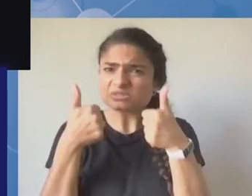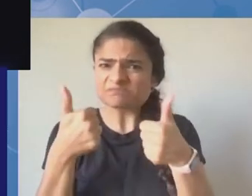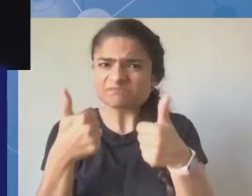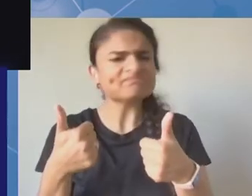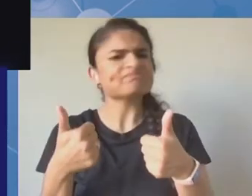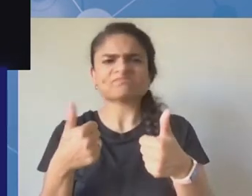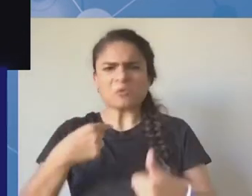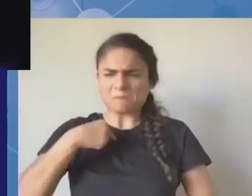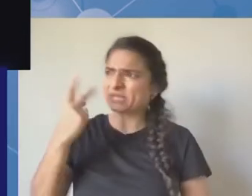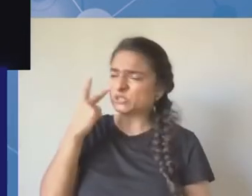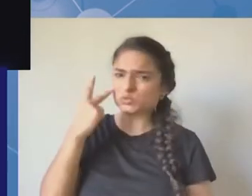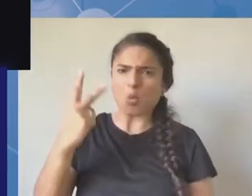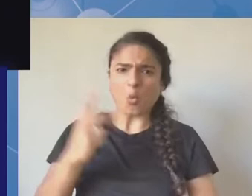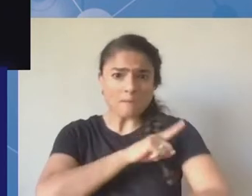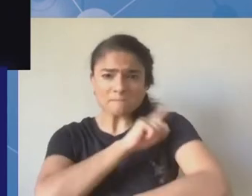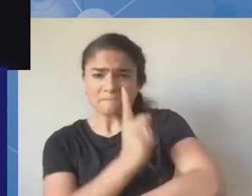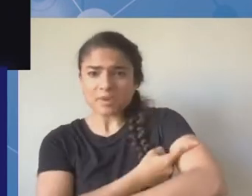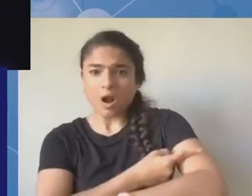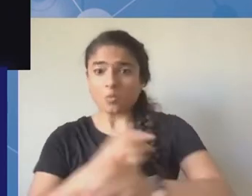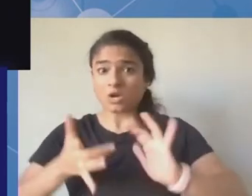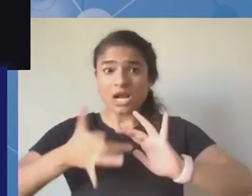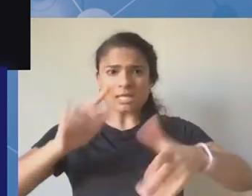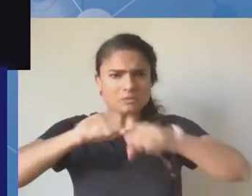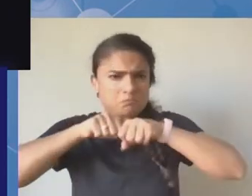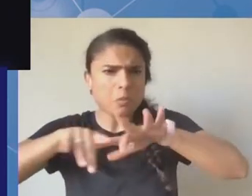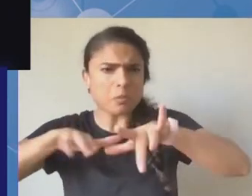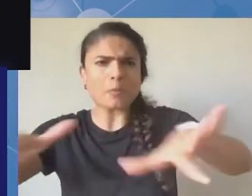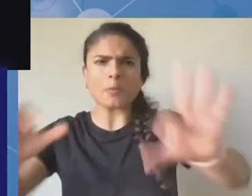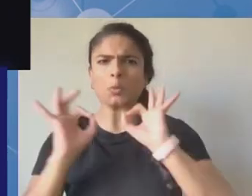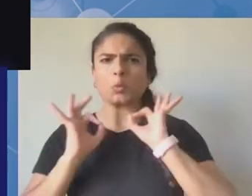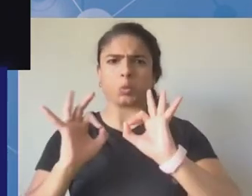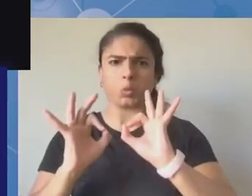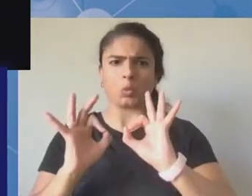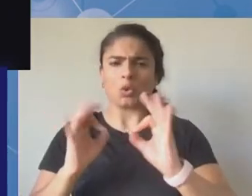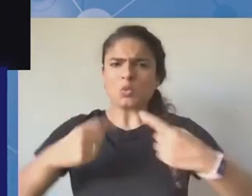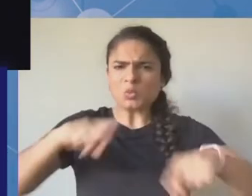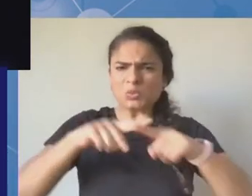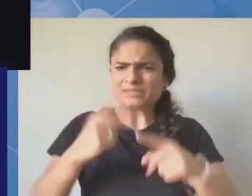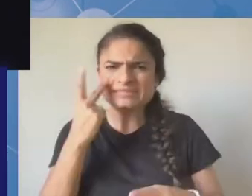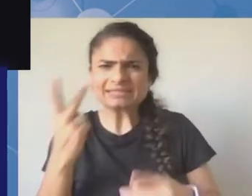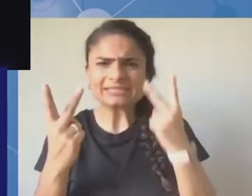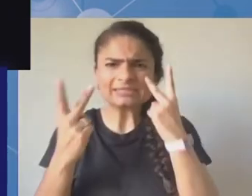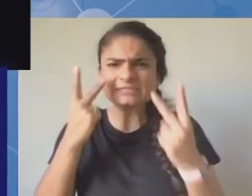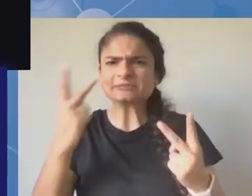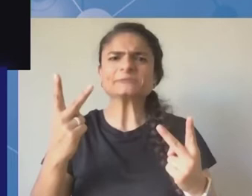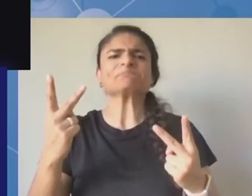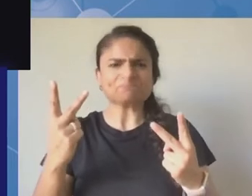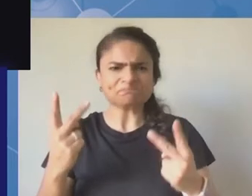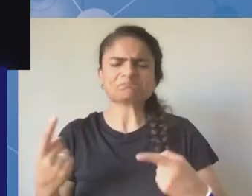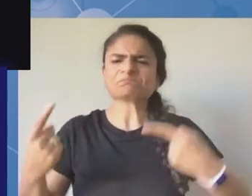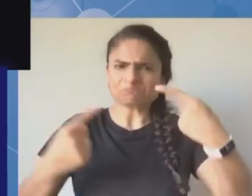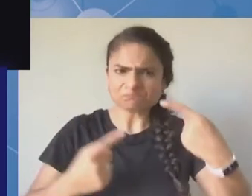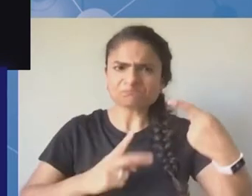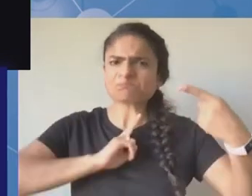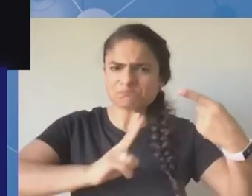رغم أنني أعرف أن الإنترنت أيضا يستغل للتصنت. فأين وكيف نجد التوازن